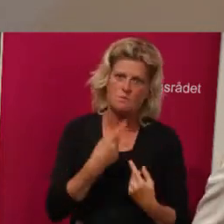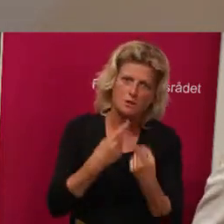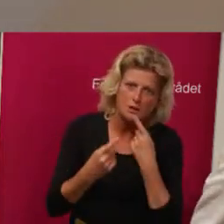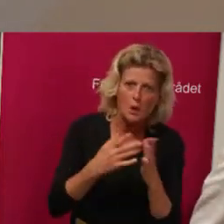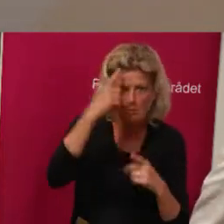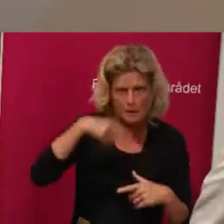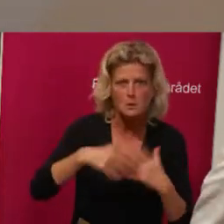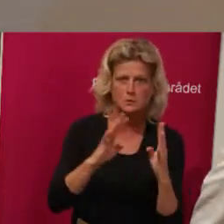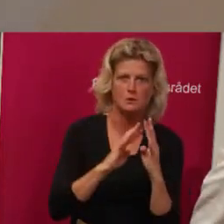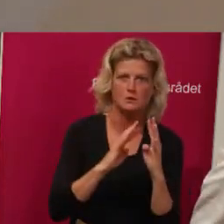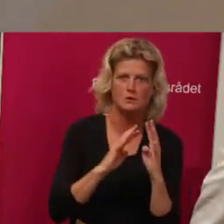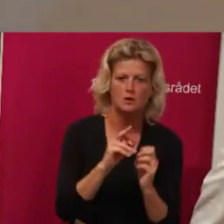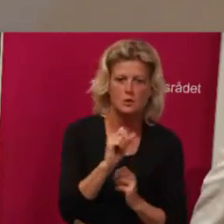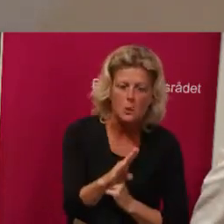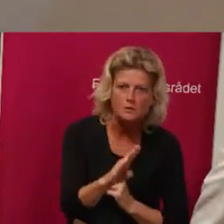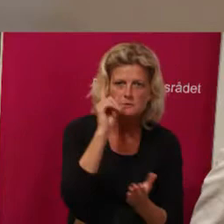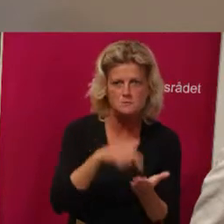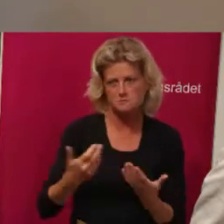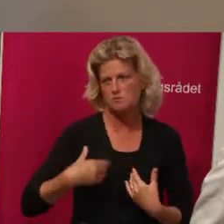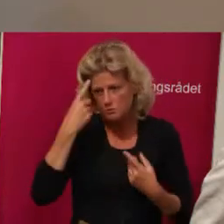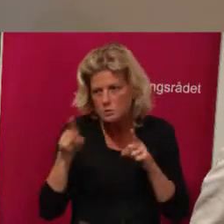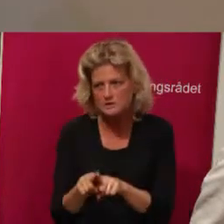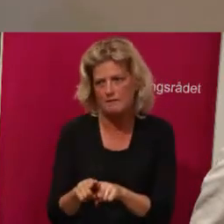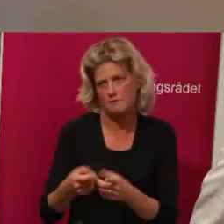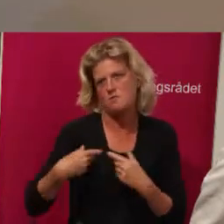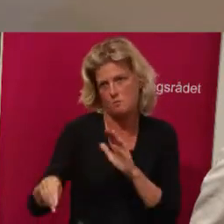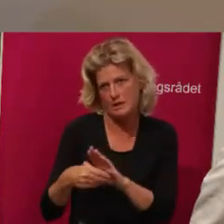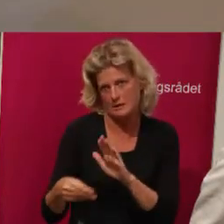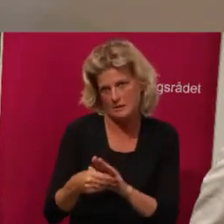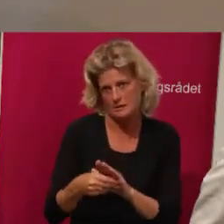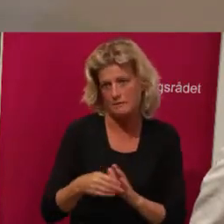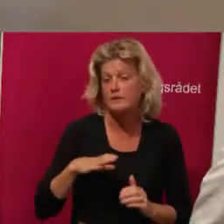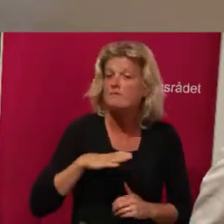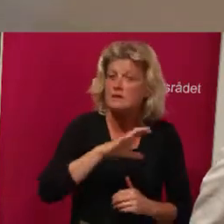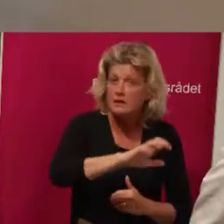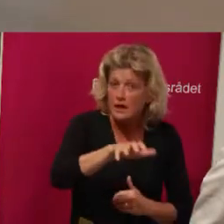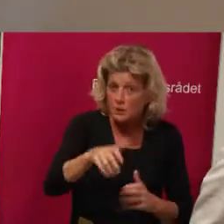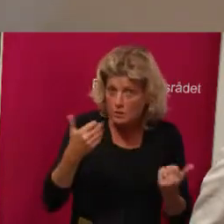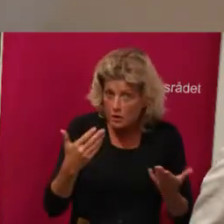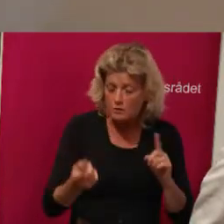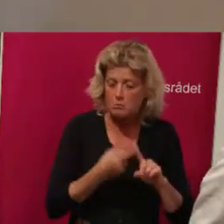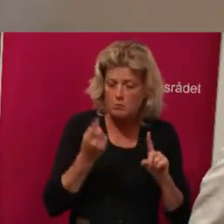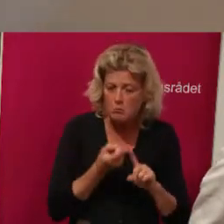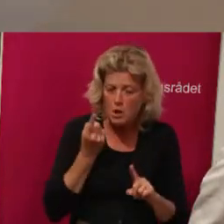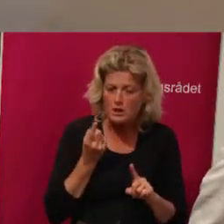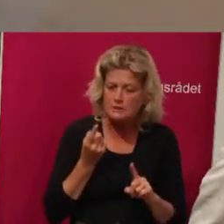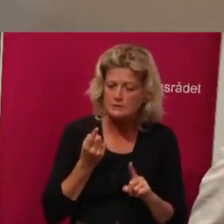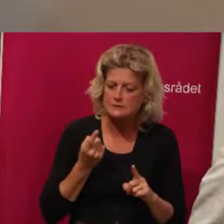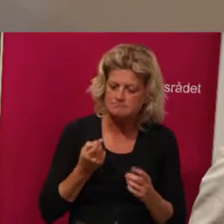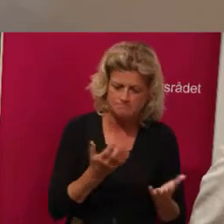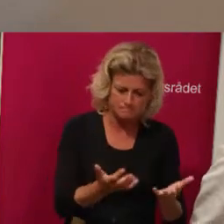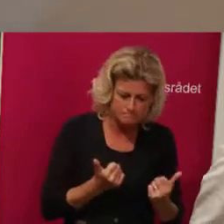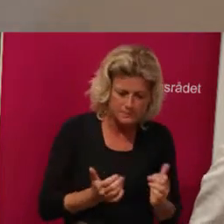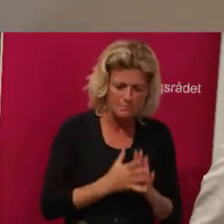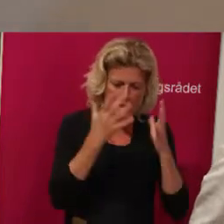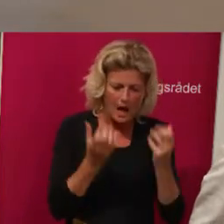få finansiering för de här förslagen. Det finns regioner som har börjat att inkludera all kulturverksamhet i den